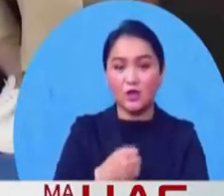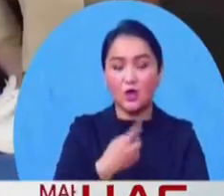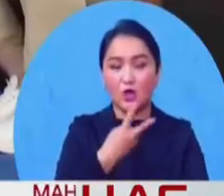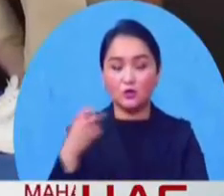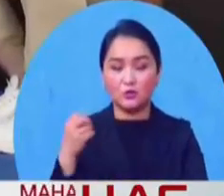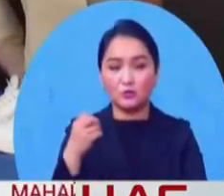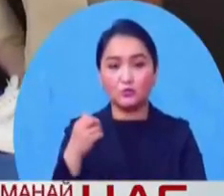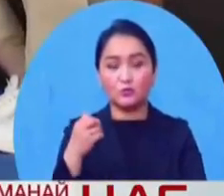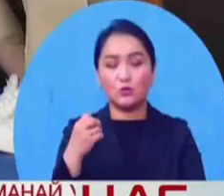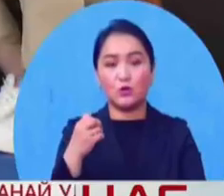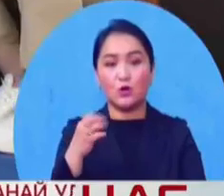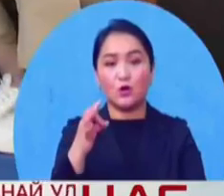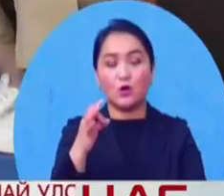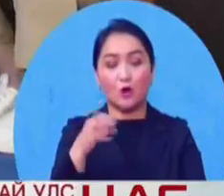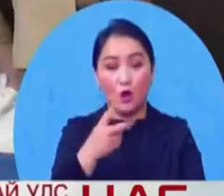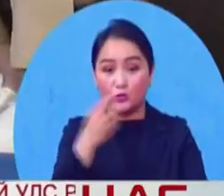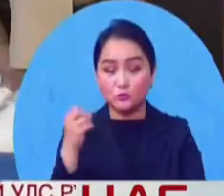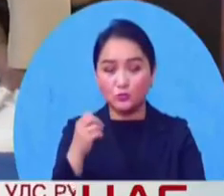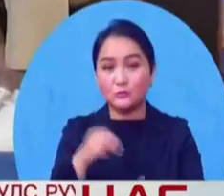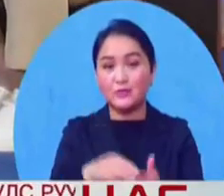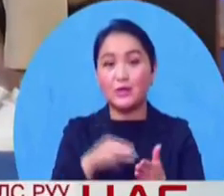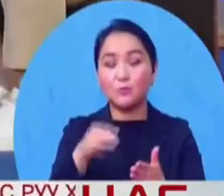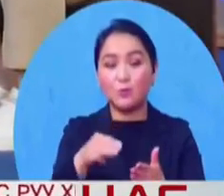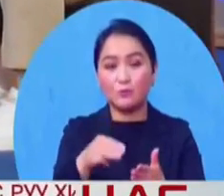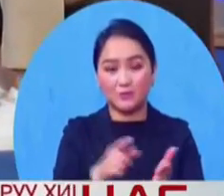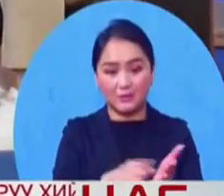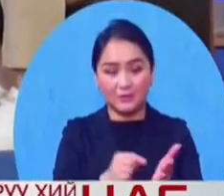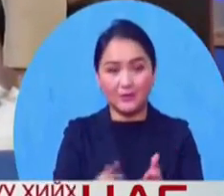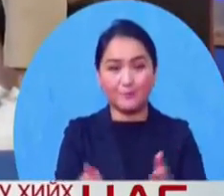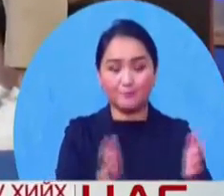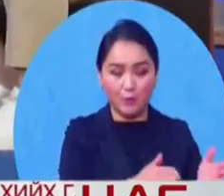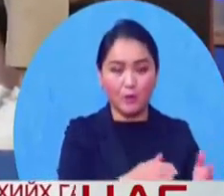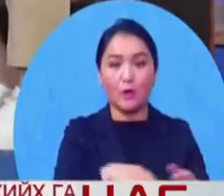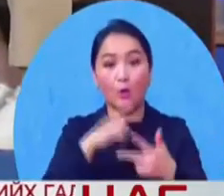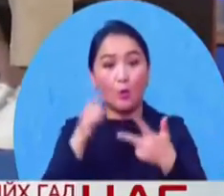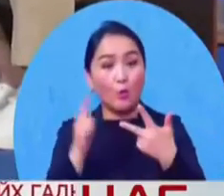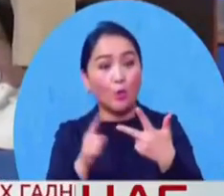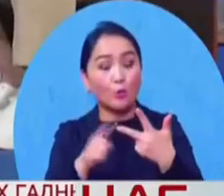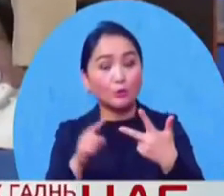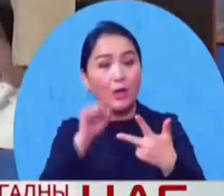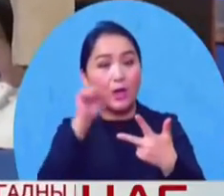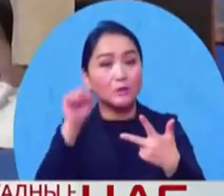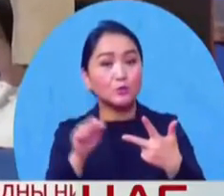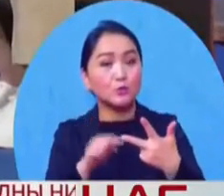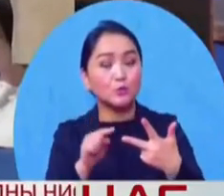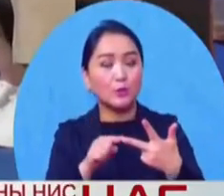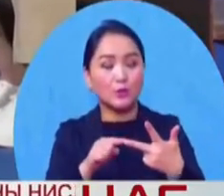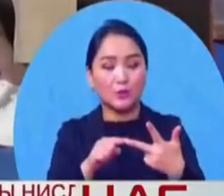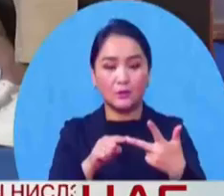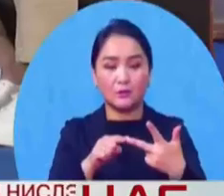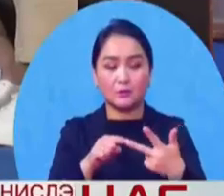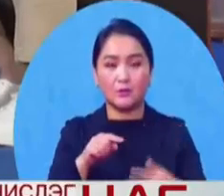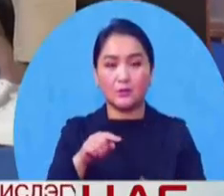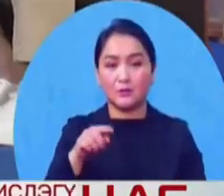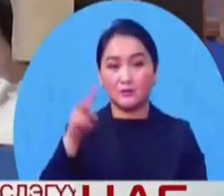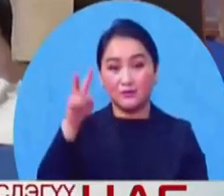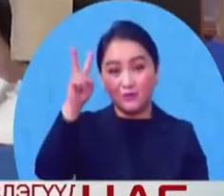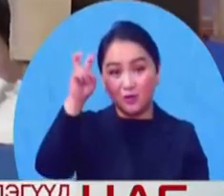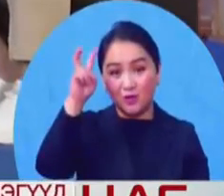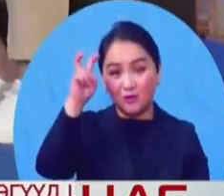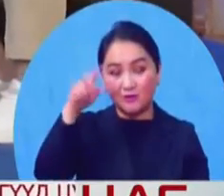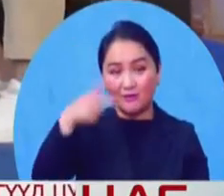сангуужид шаардлагатай юм байна. За 3-р асуудал бол нөгөө модон жирлэнтэй одоо 800 гаруй сургууль цэцэрлэг дотор байгаад байна.